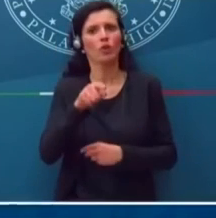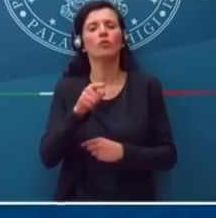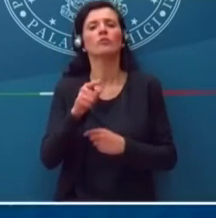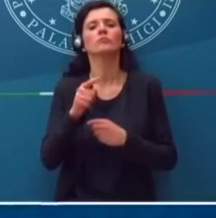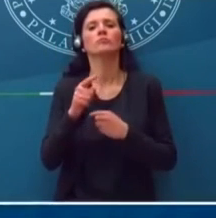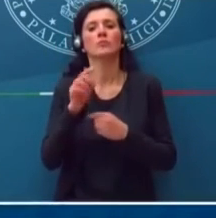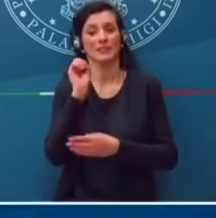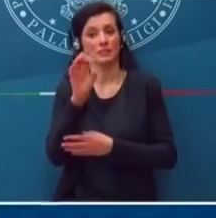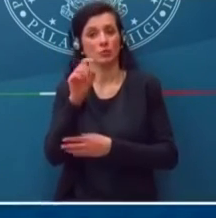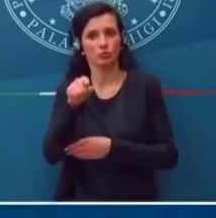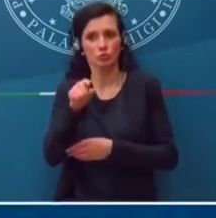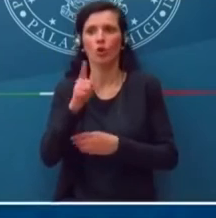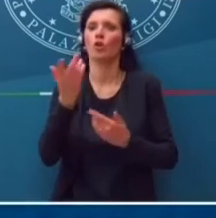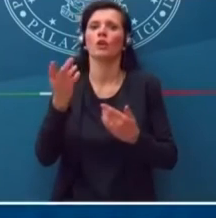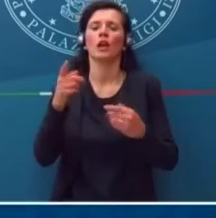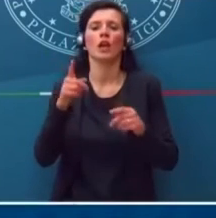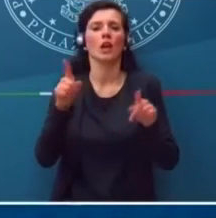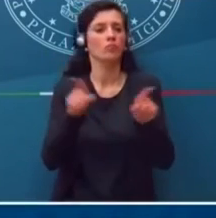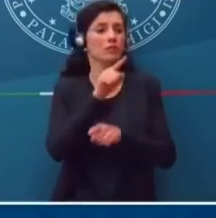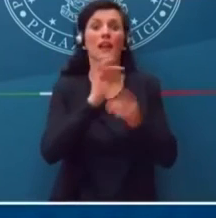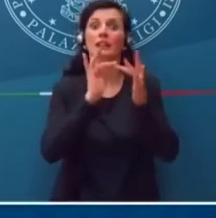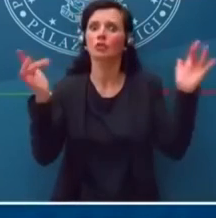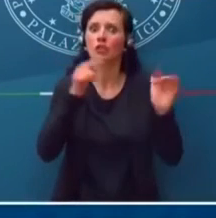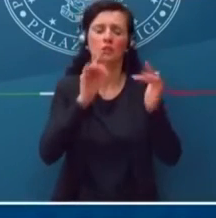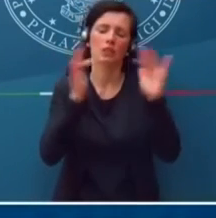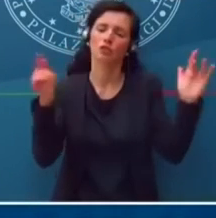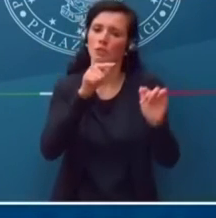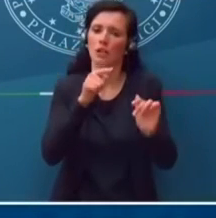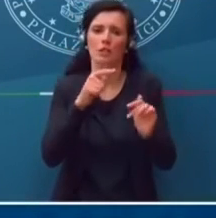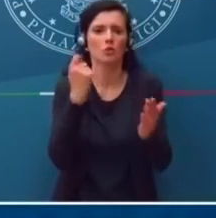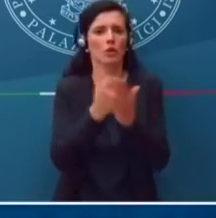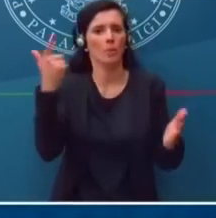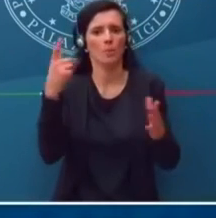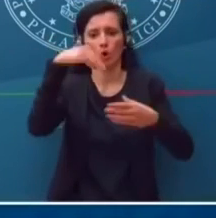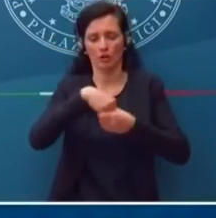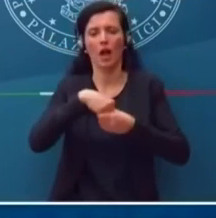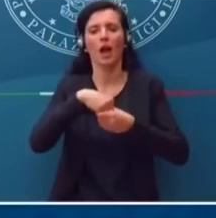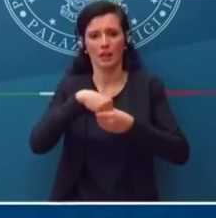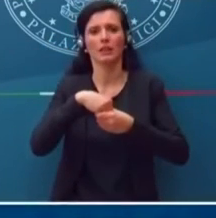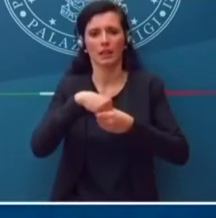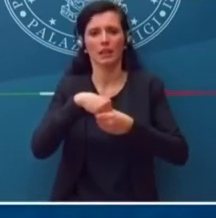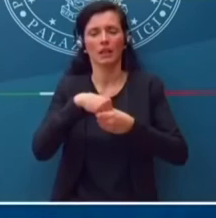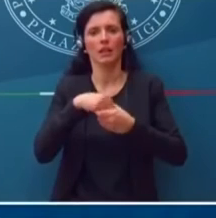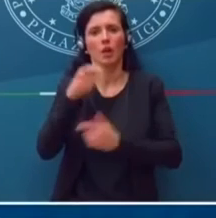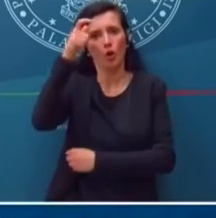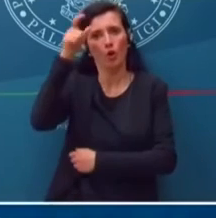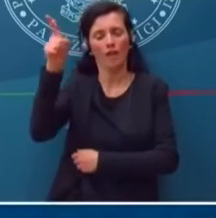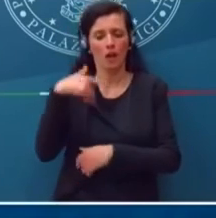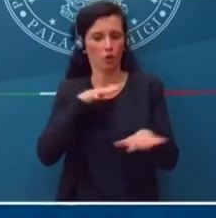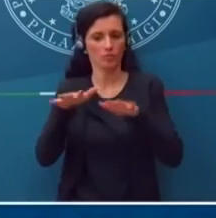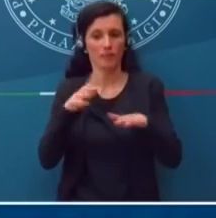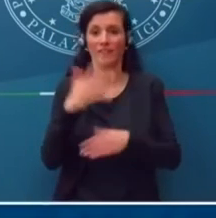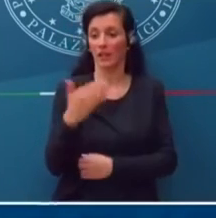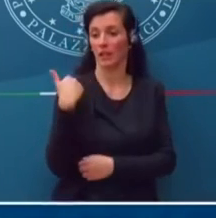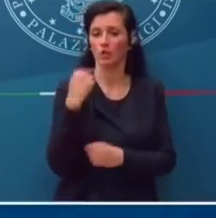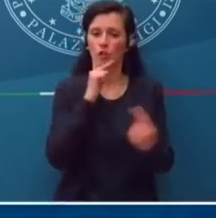in una delle priorità più importanti, priorità importanti del governo. Ho appena finito ora di discutere il